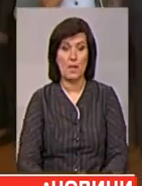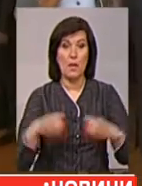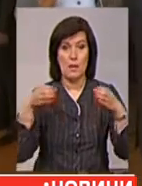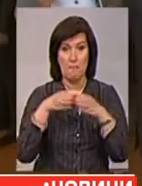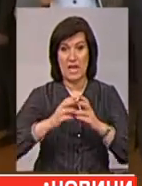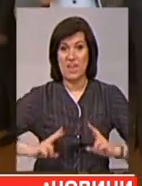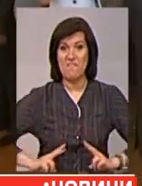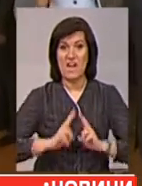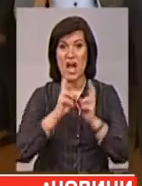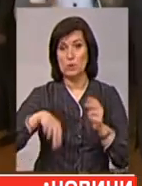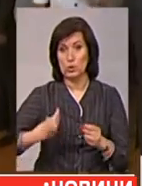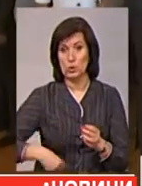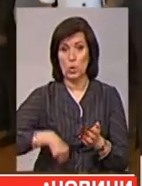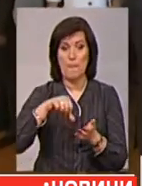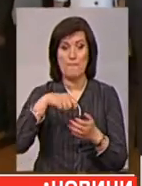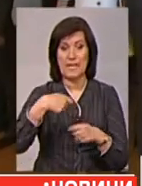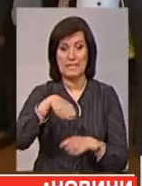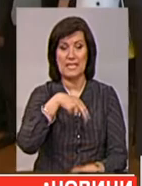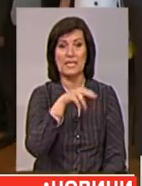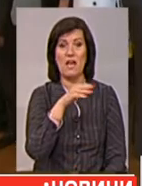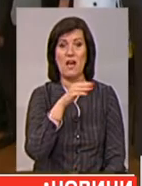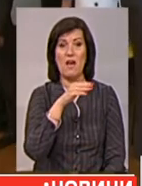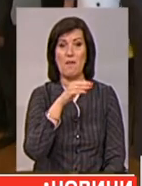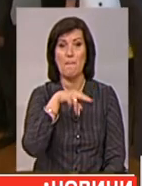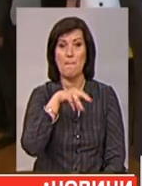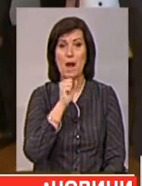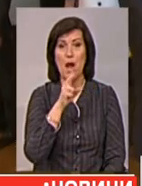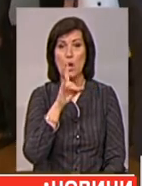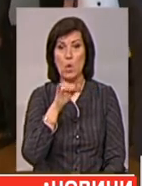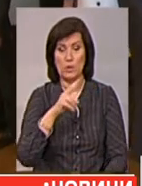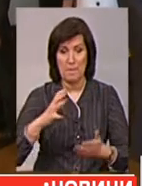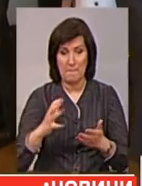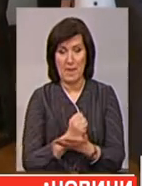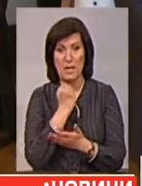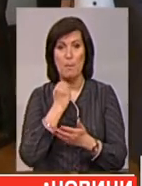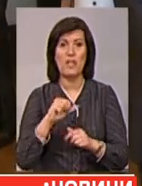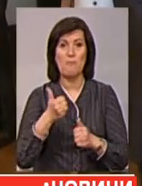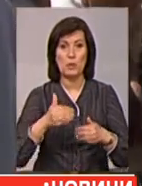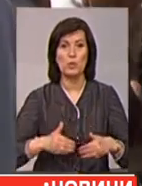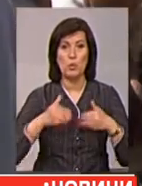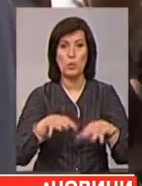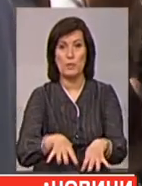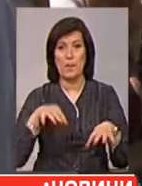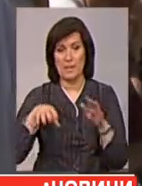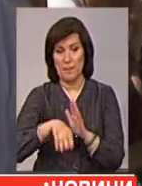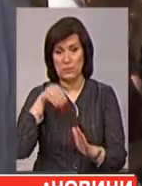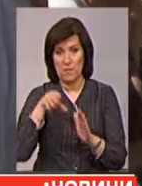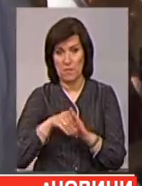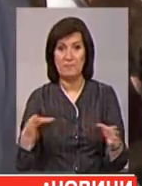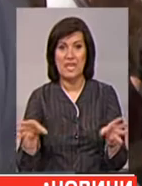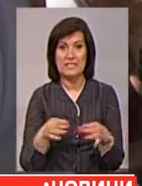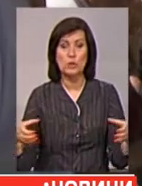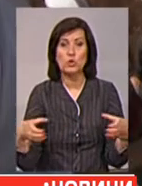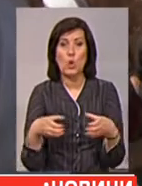Партія французького президента Макрона «Уперед Республіко» перемогла у першому турі парламентських виборів. Разом із союзником